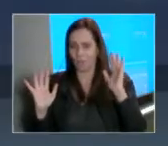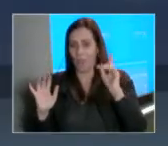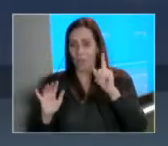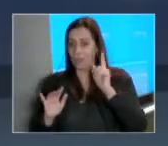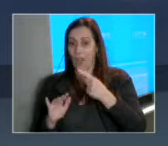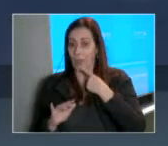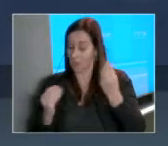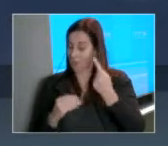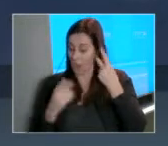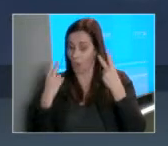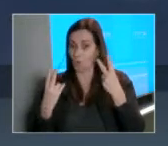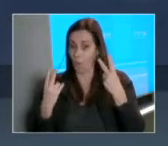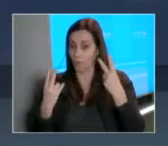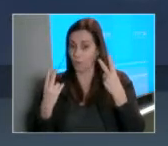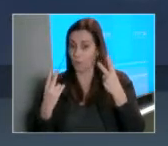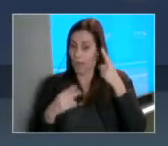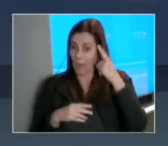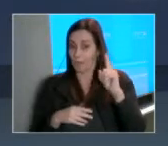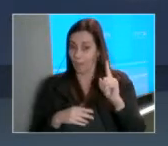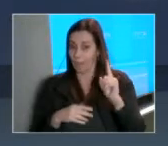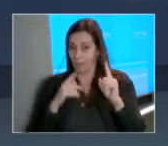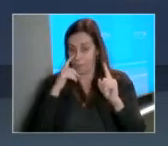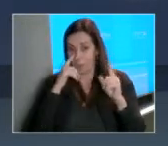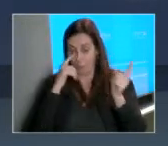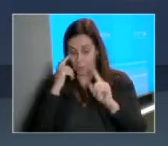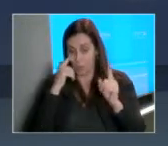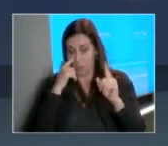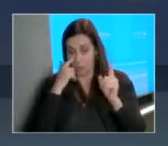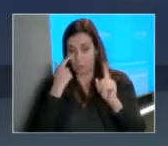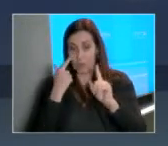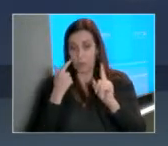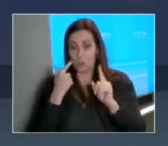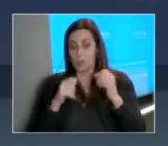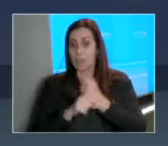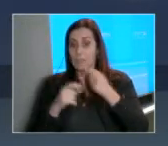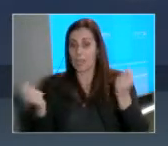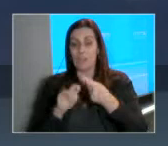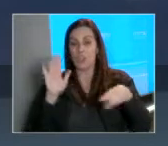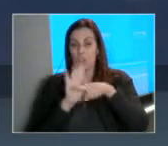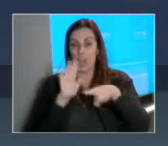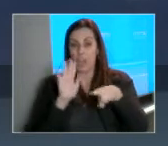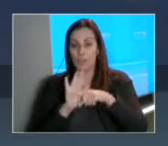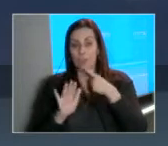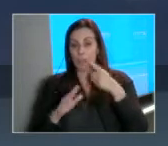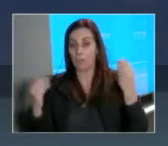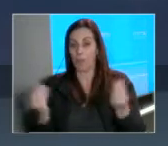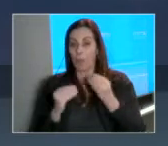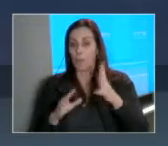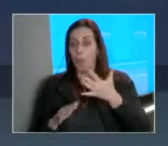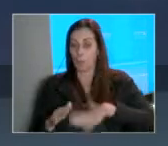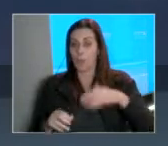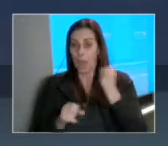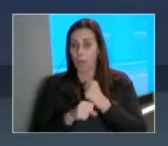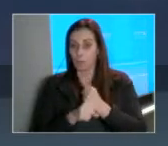אבל צריך להגיד דבר חשוב. לדעתי, מי שילך על קמפיין שלילי ולא יגיד דברים, מה הוא